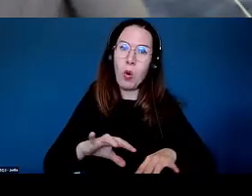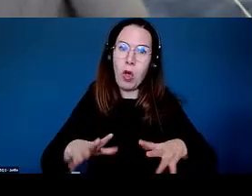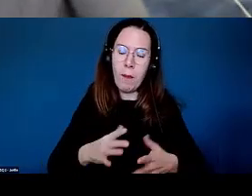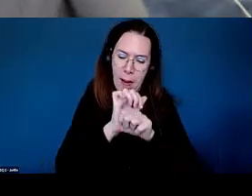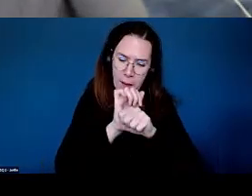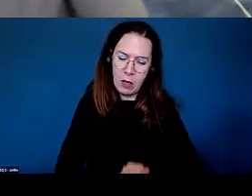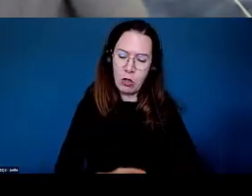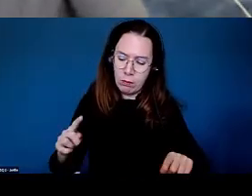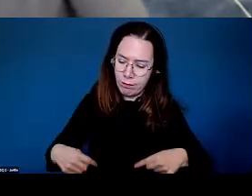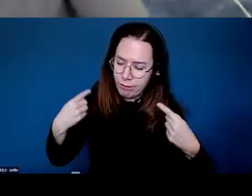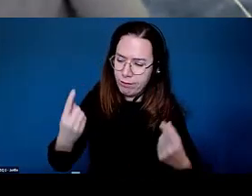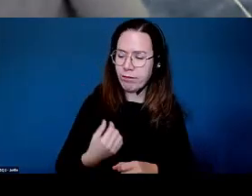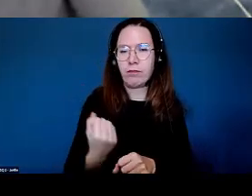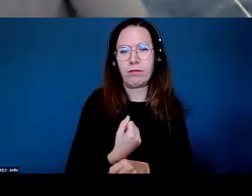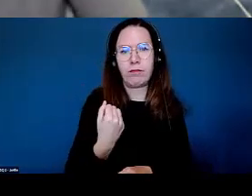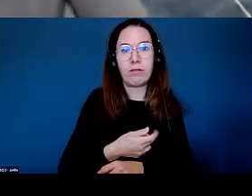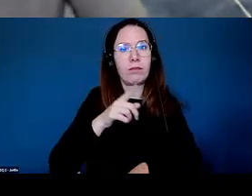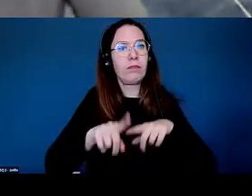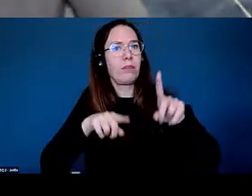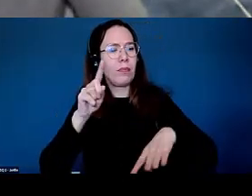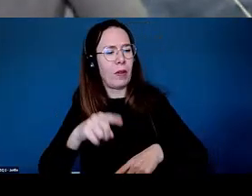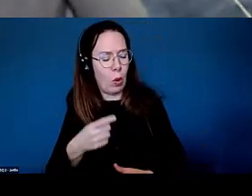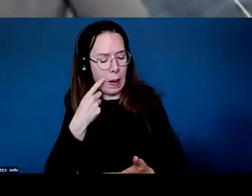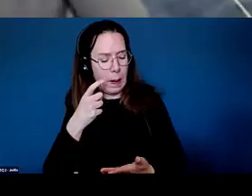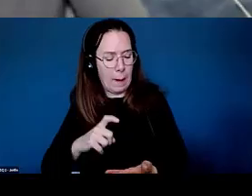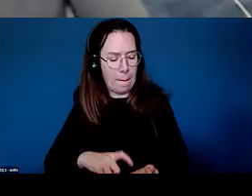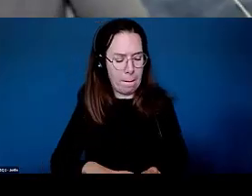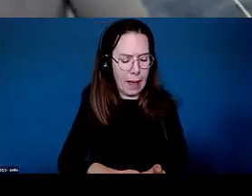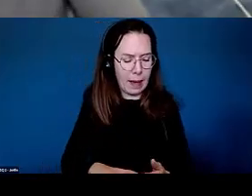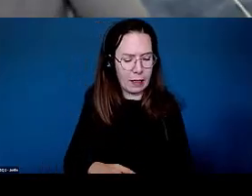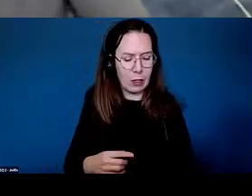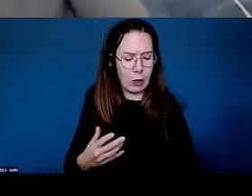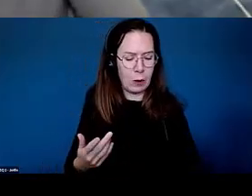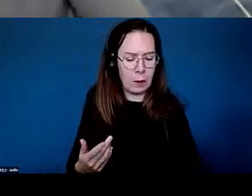d'approche. Et donc, j'ai réalisé que parfois,